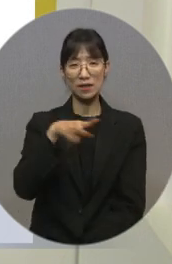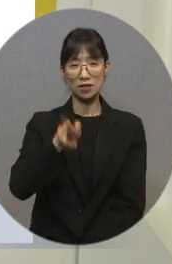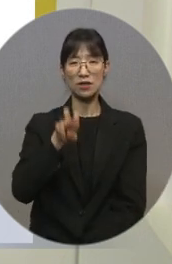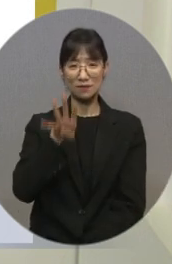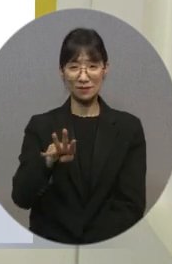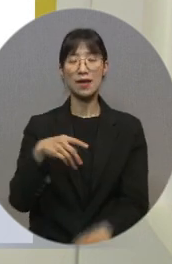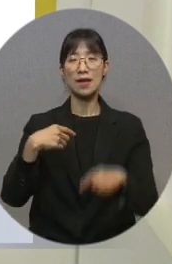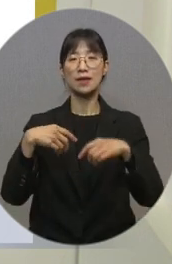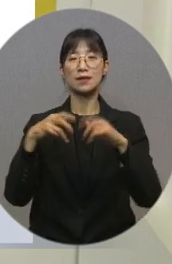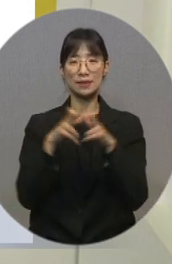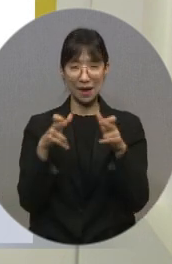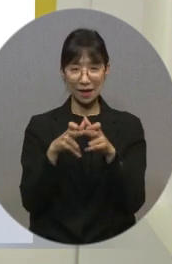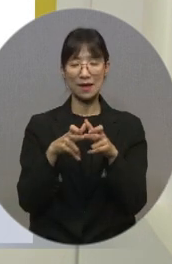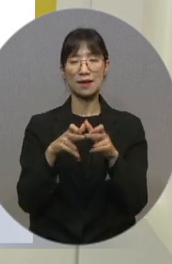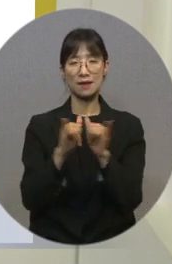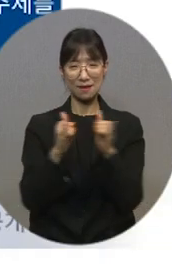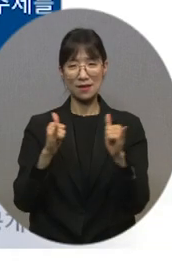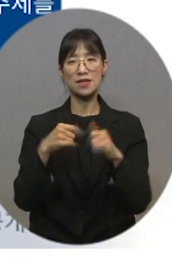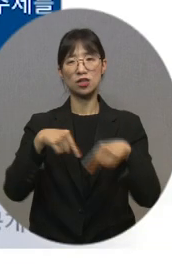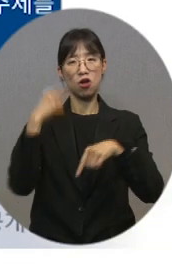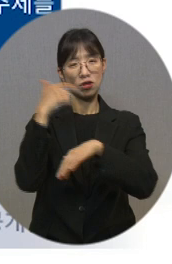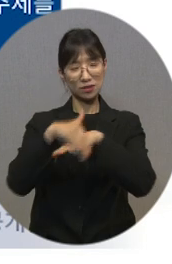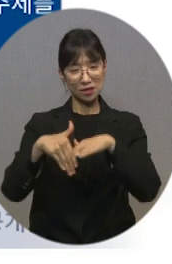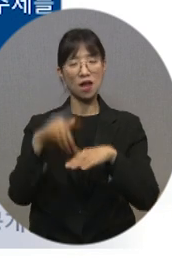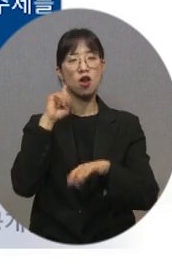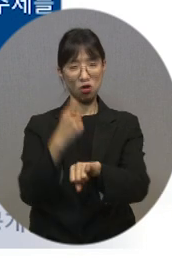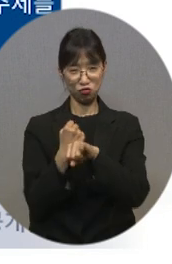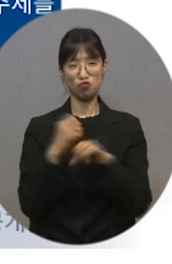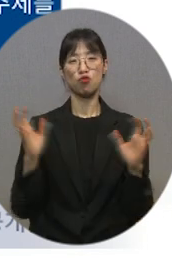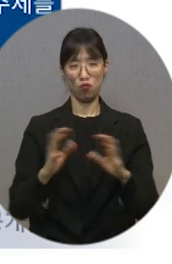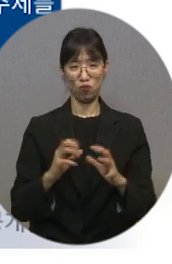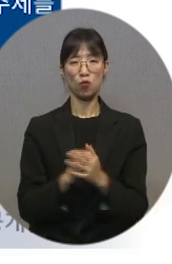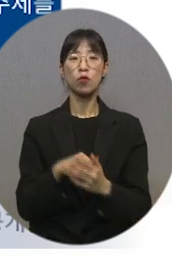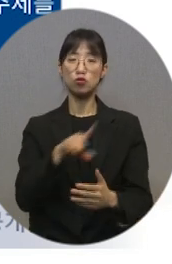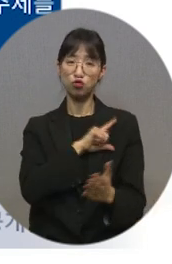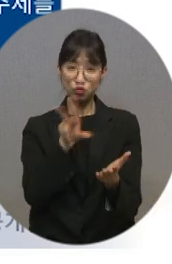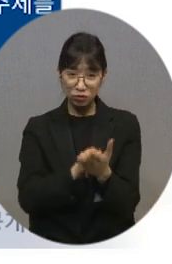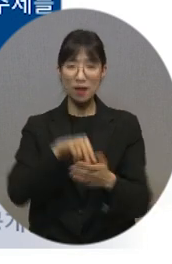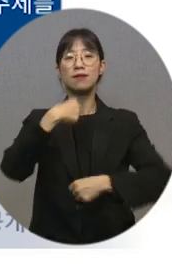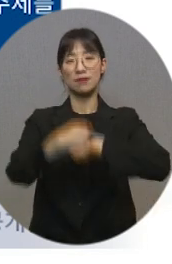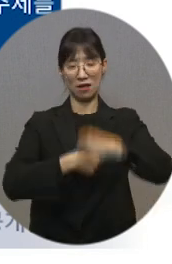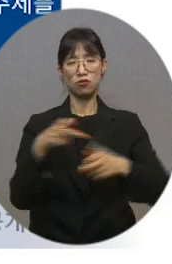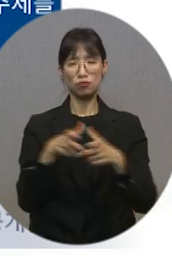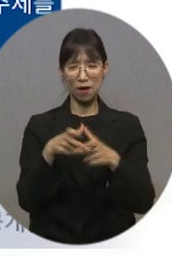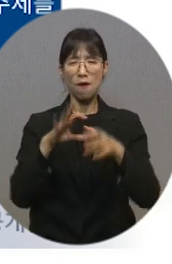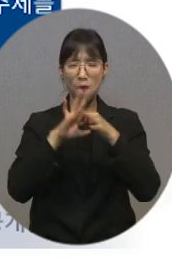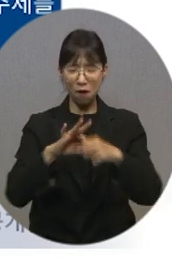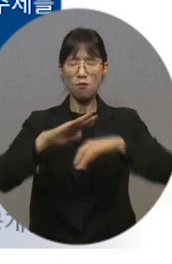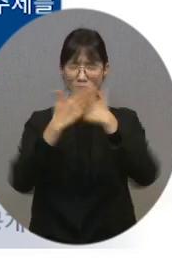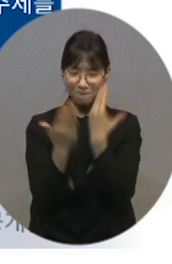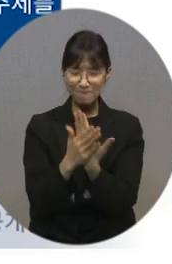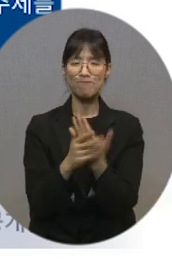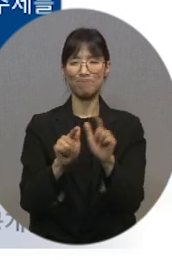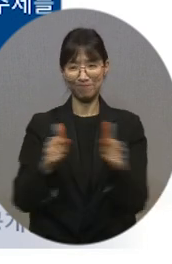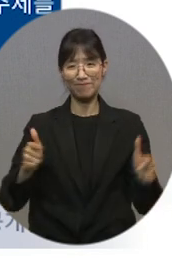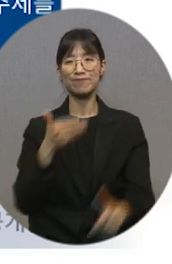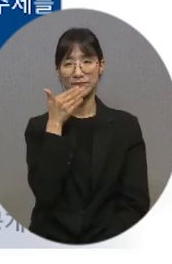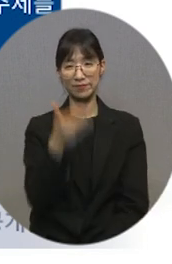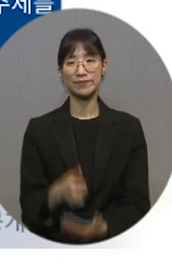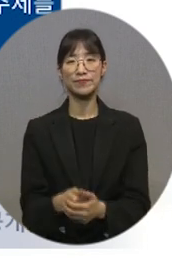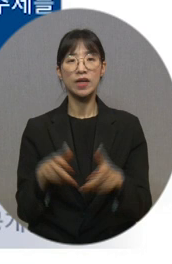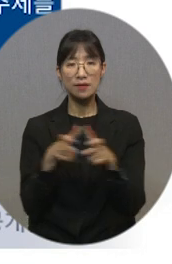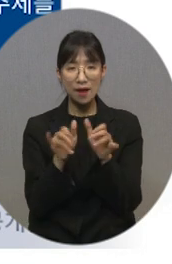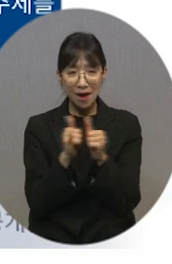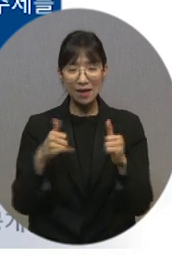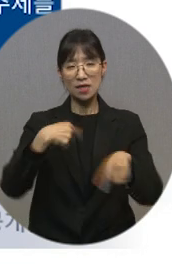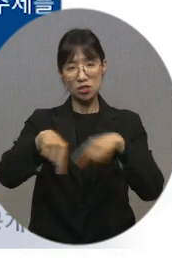장애인 정책 연구를 공모합니다 공모 주제는 자유 주제로 장애인 관련 모든 주제와 분야입니다 장애인